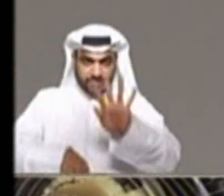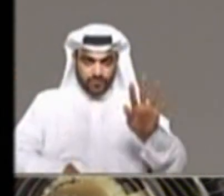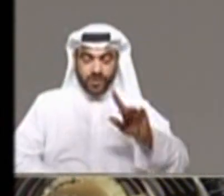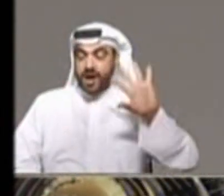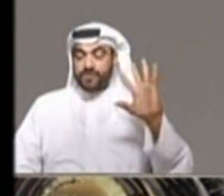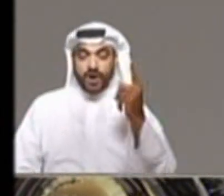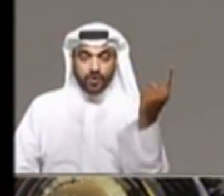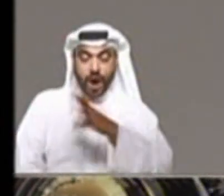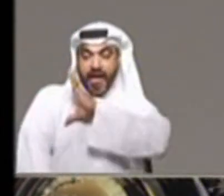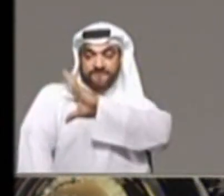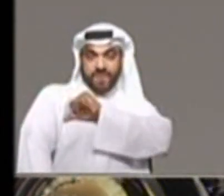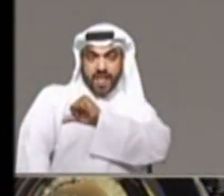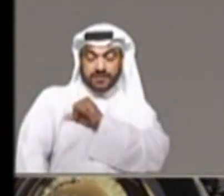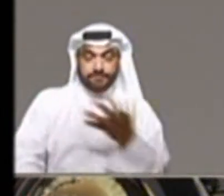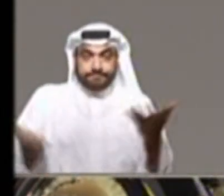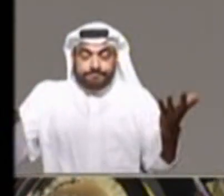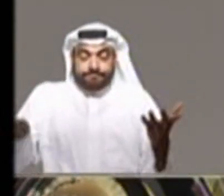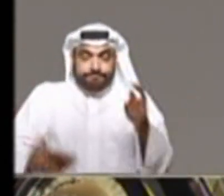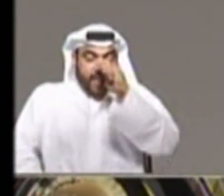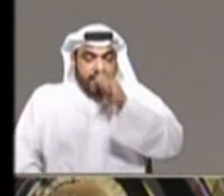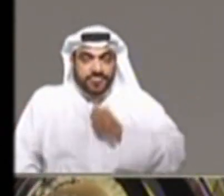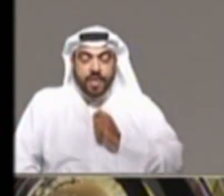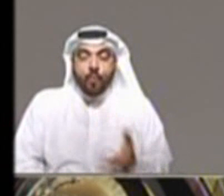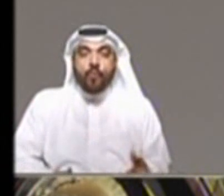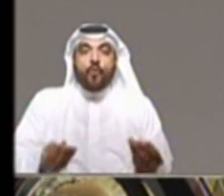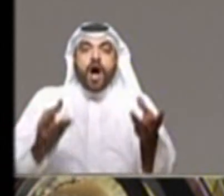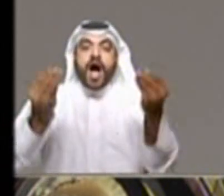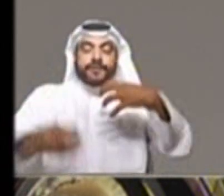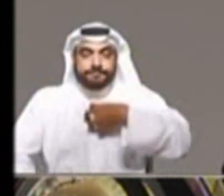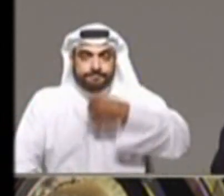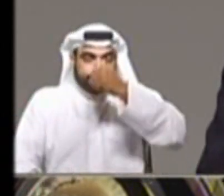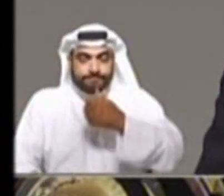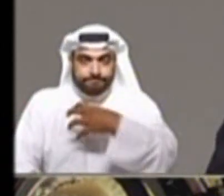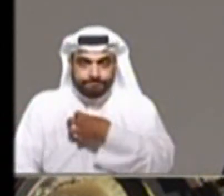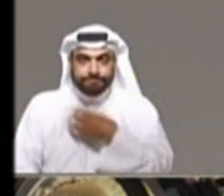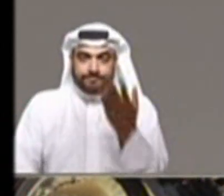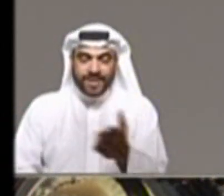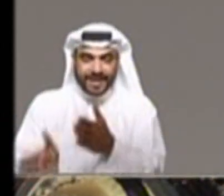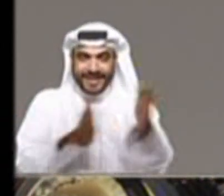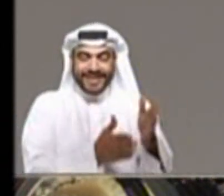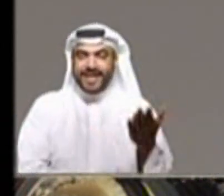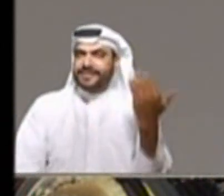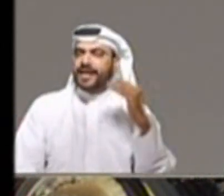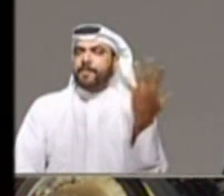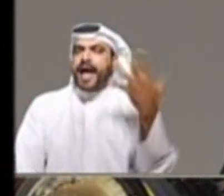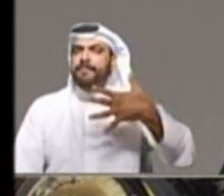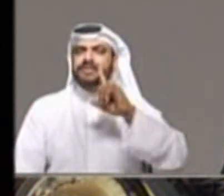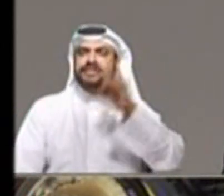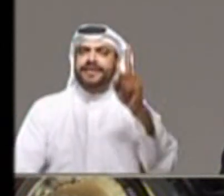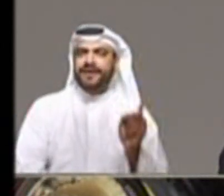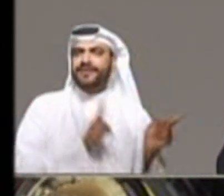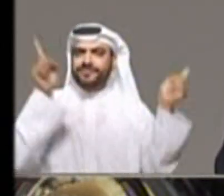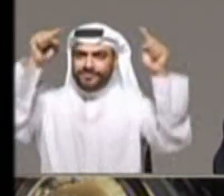الفلسطيني يعيش معادلة غير منصفة ومفارقة غير مفهومة. منذ أكثر من 50 عاماً